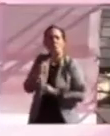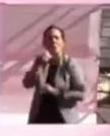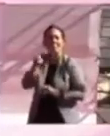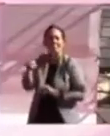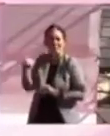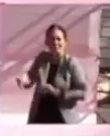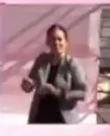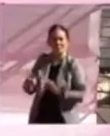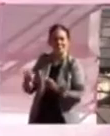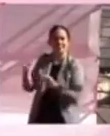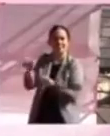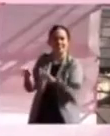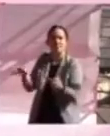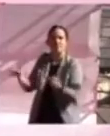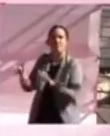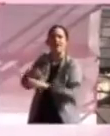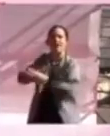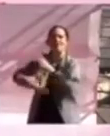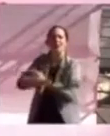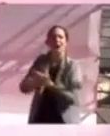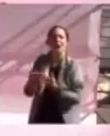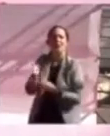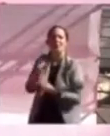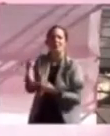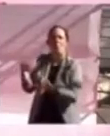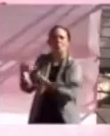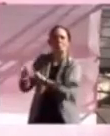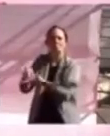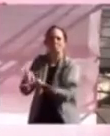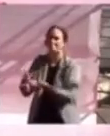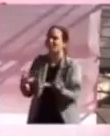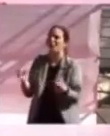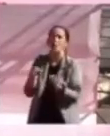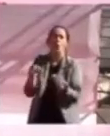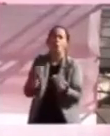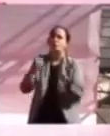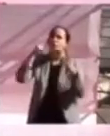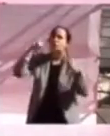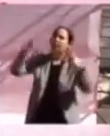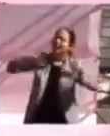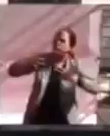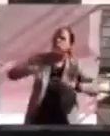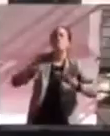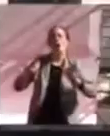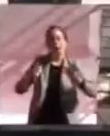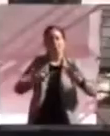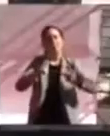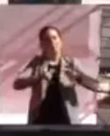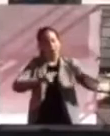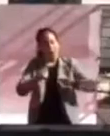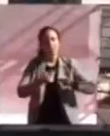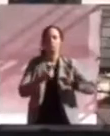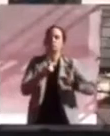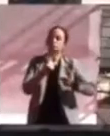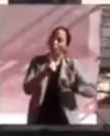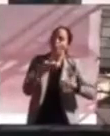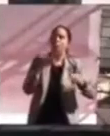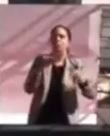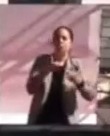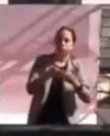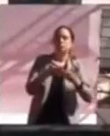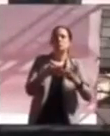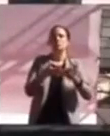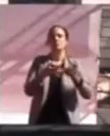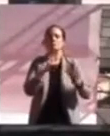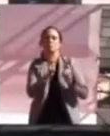persone non è fatta per silos chiusi e tetti o ancora per toccare l'argomento che tu hai voluto